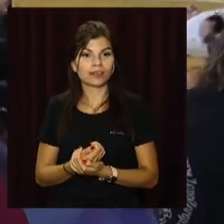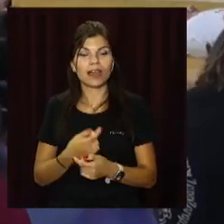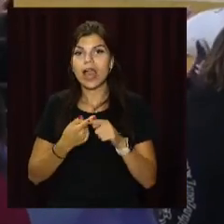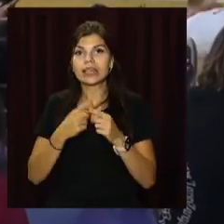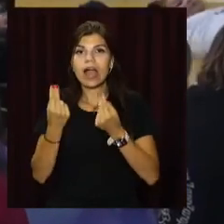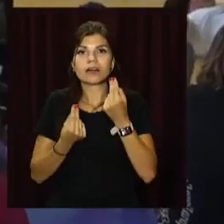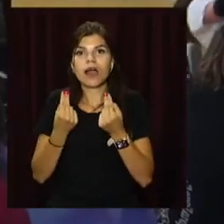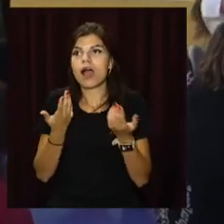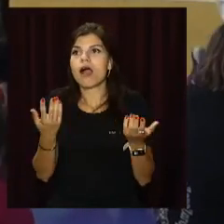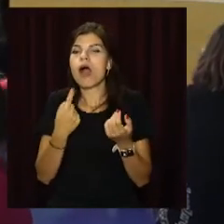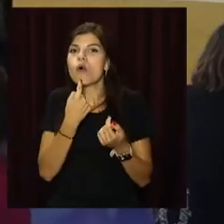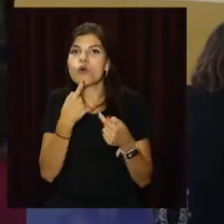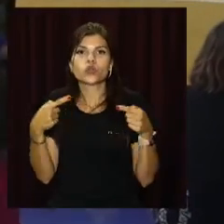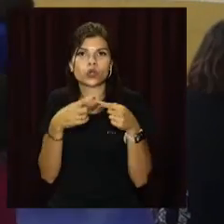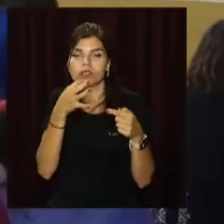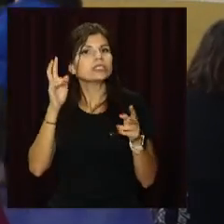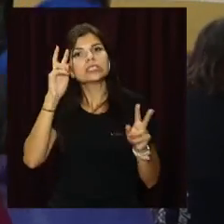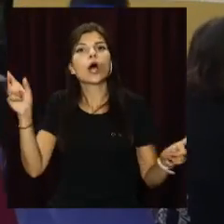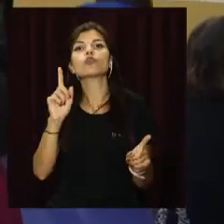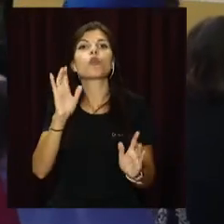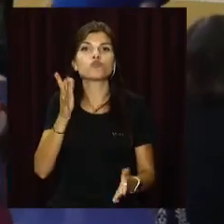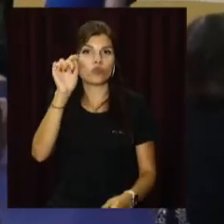гра. Ти не знаєш, що буде,